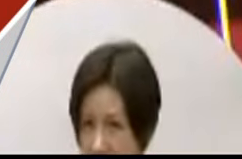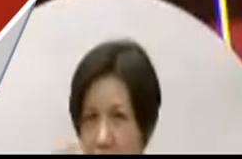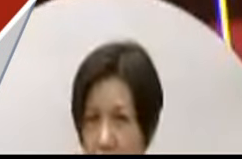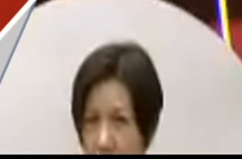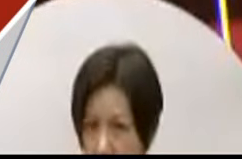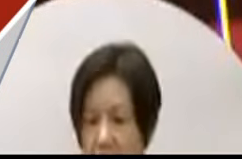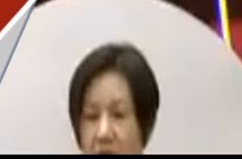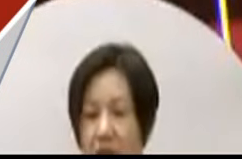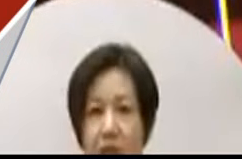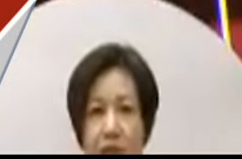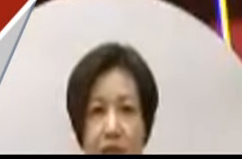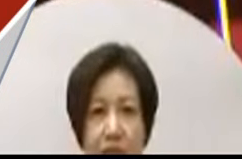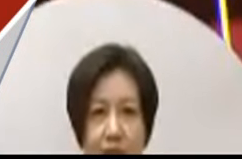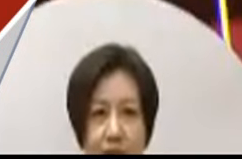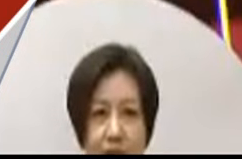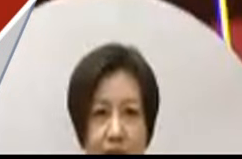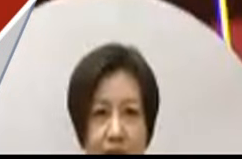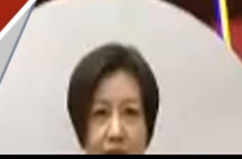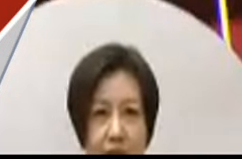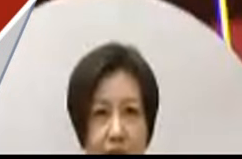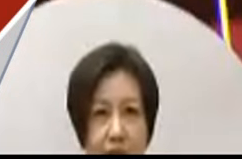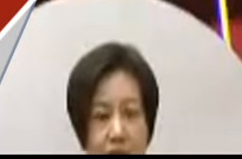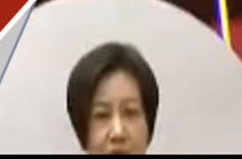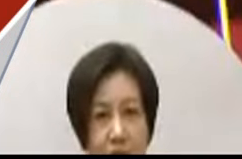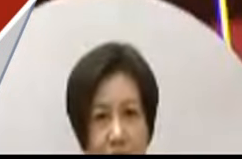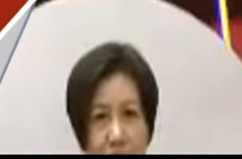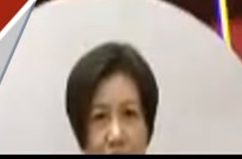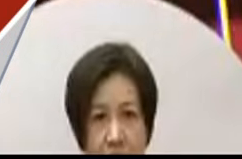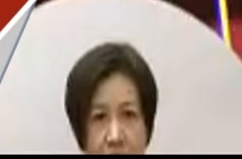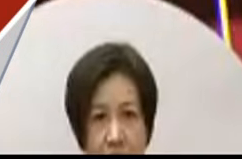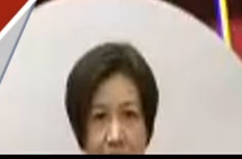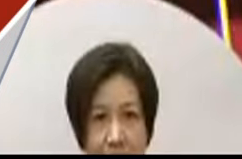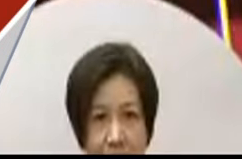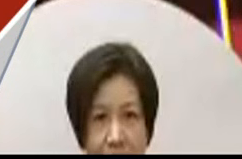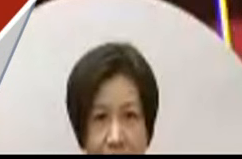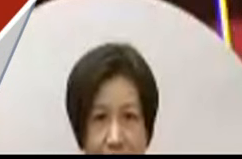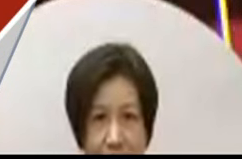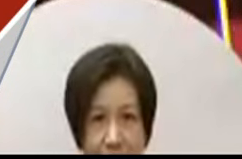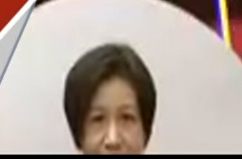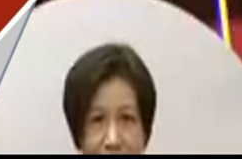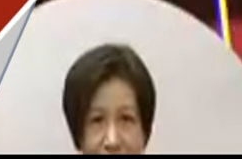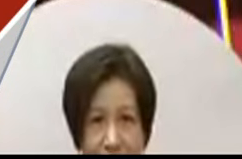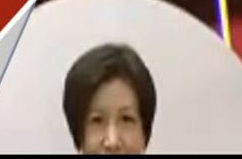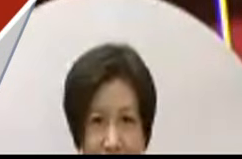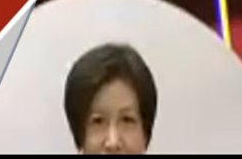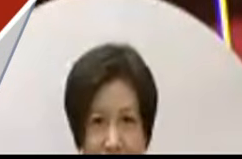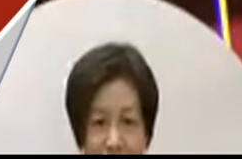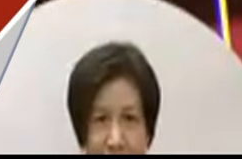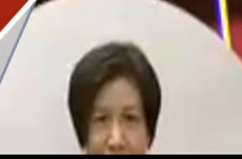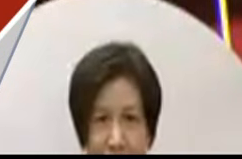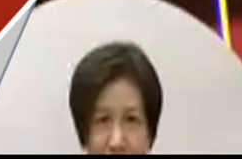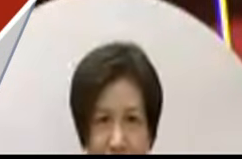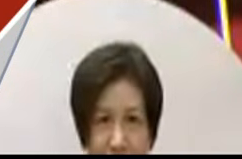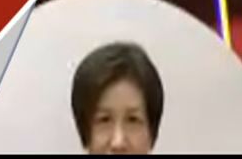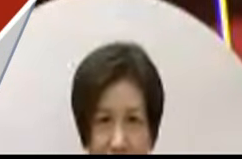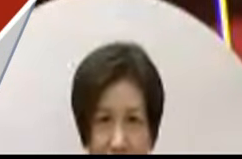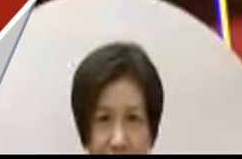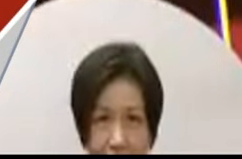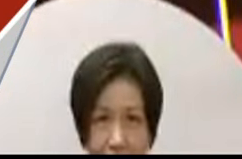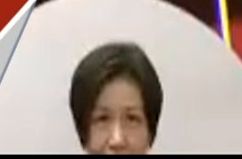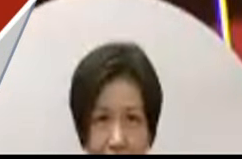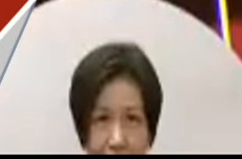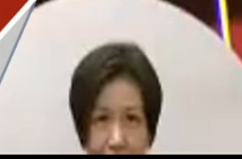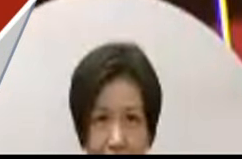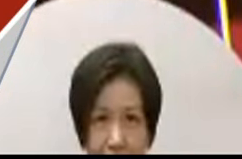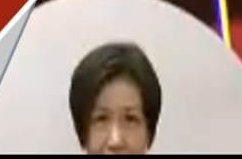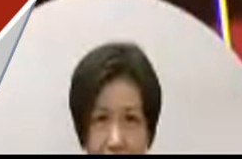我讲这一个在这里讲，总统说他从来也没有欠钱去催什么